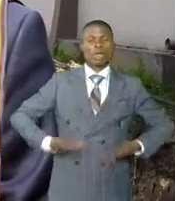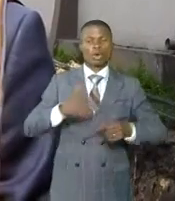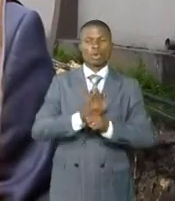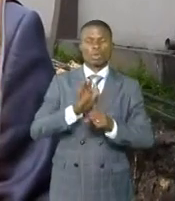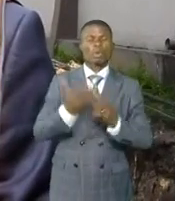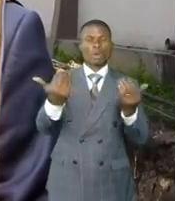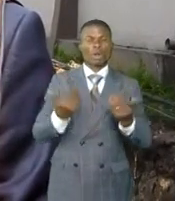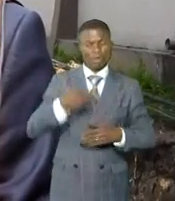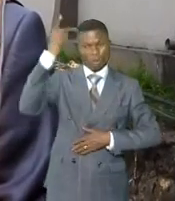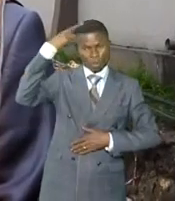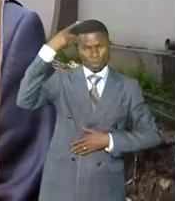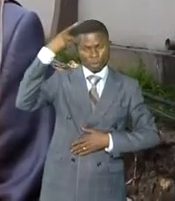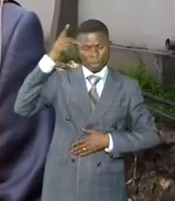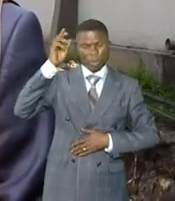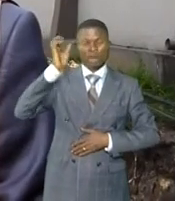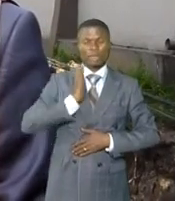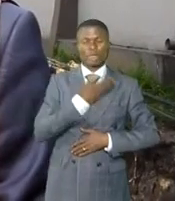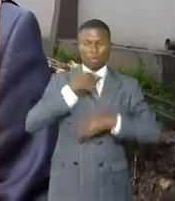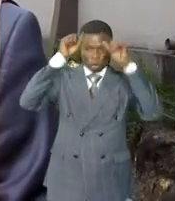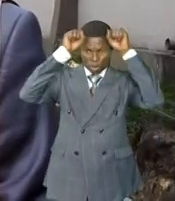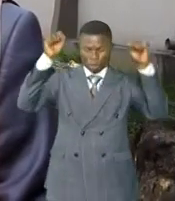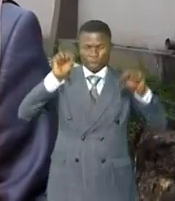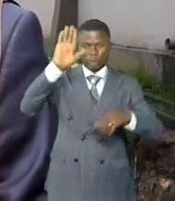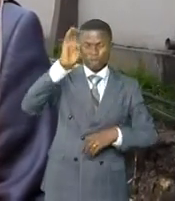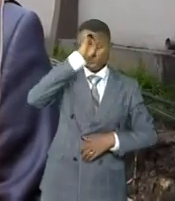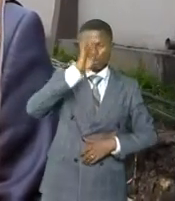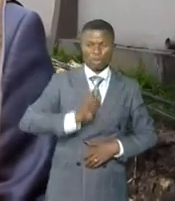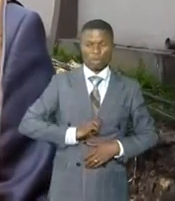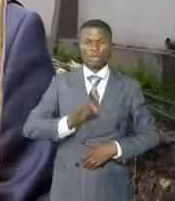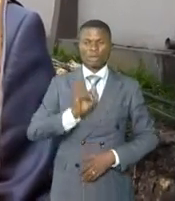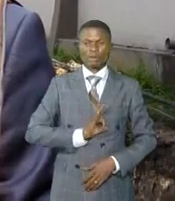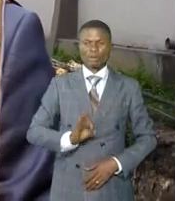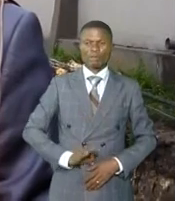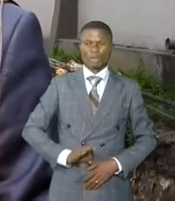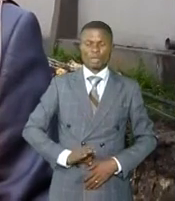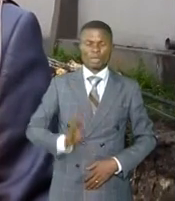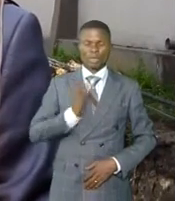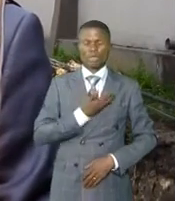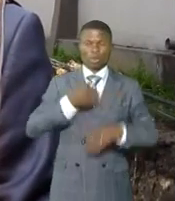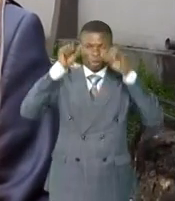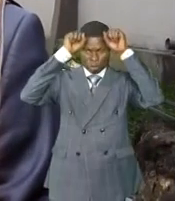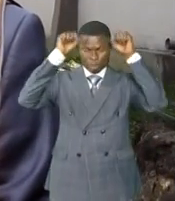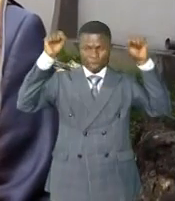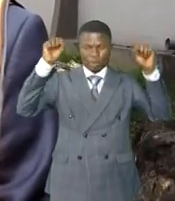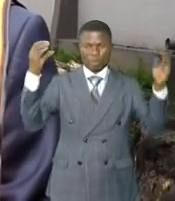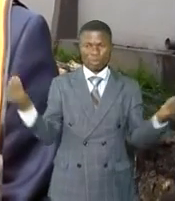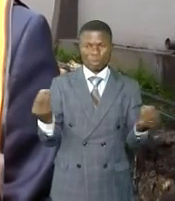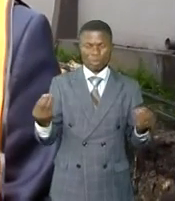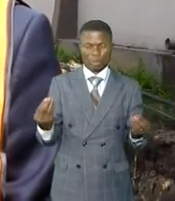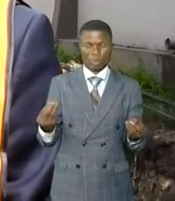volonté politique du chef de l'État, son Excellence Félix Antoine Tshisekedi Tshilombo. Parce